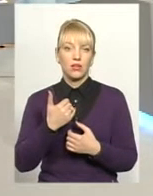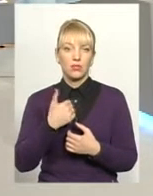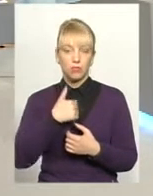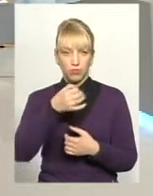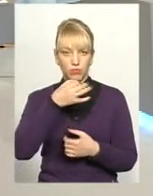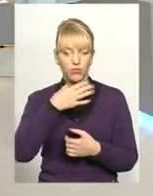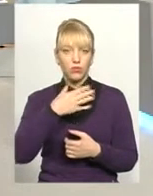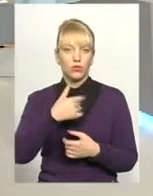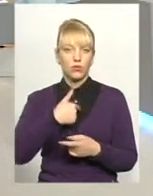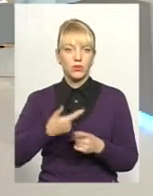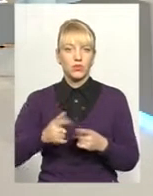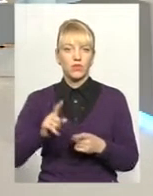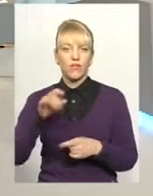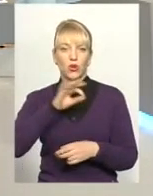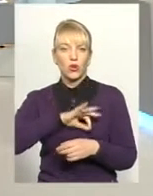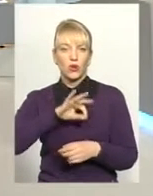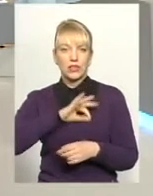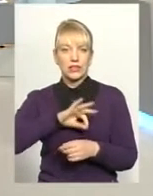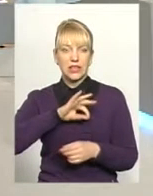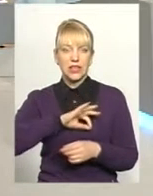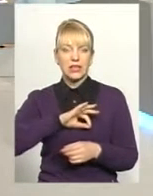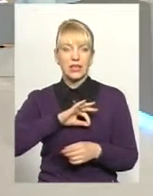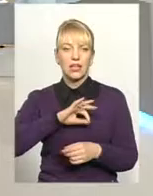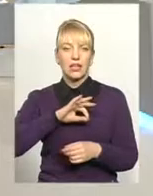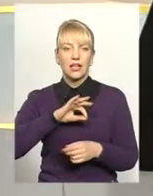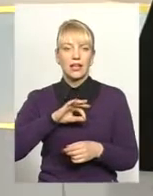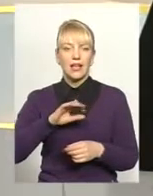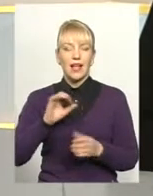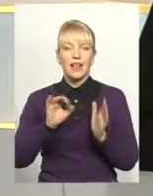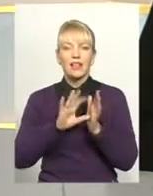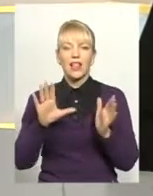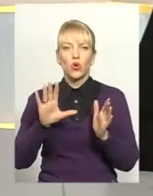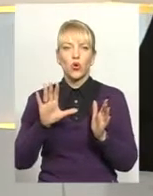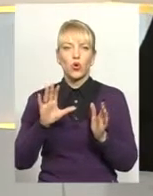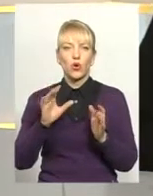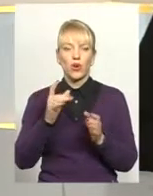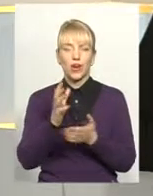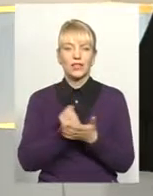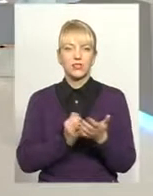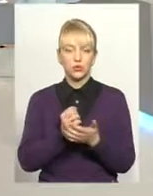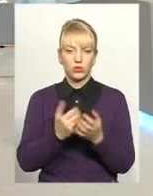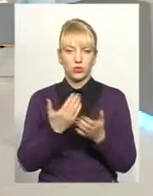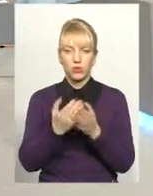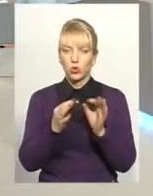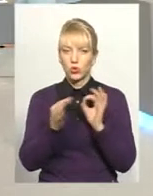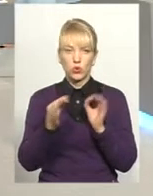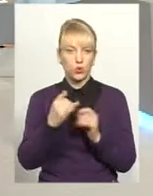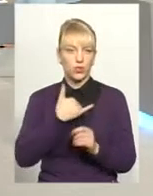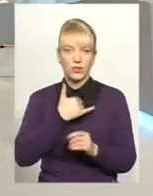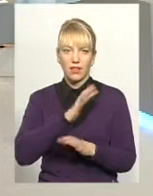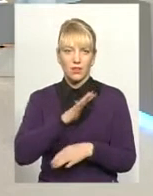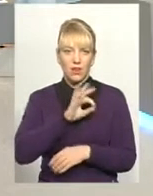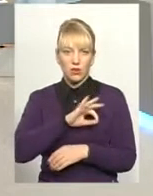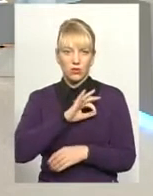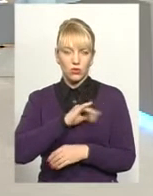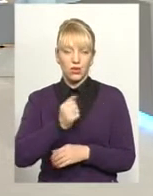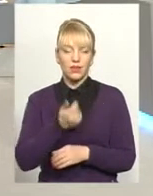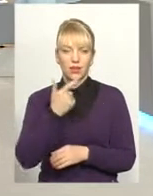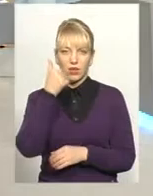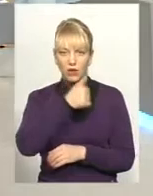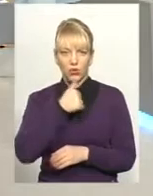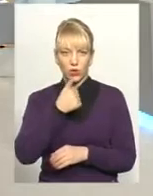які у нас, от та ж сама солома, значить, не використовується. У нас кілька років підряд Хмельницька